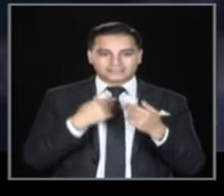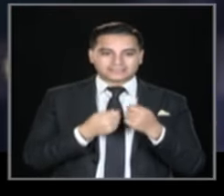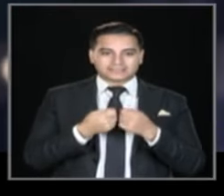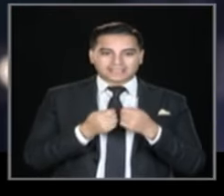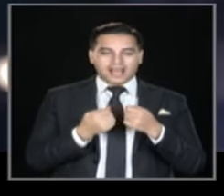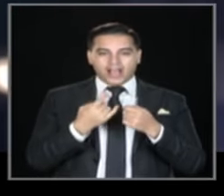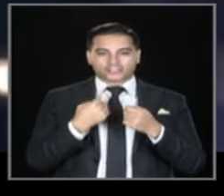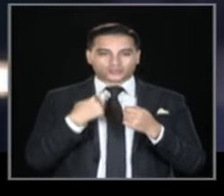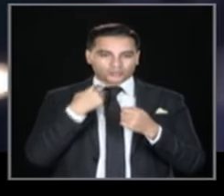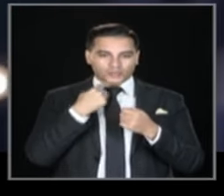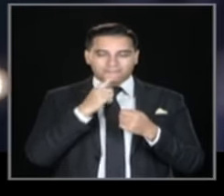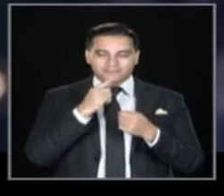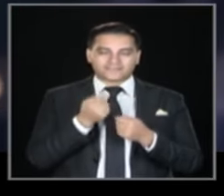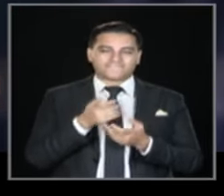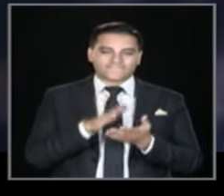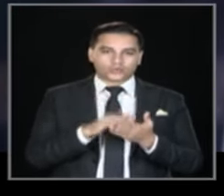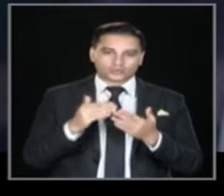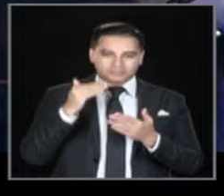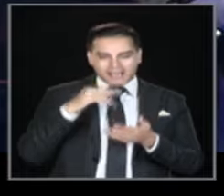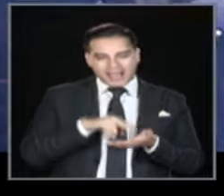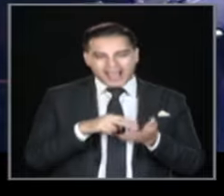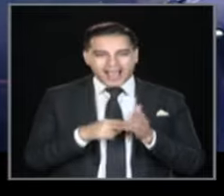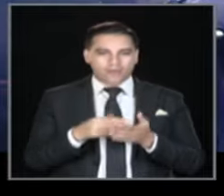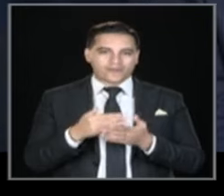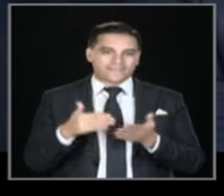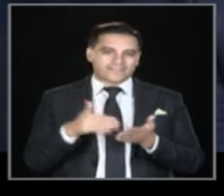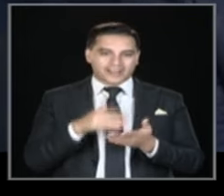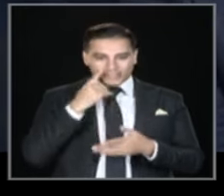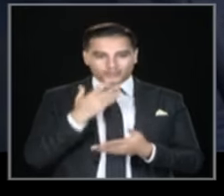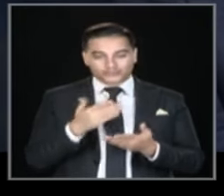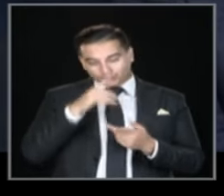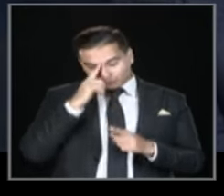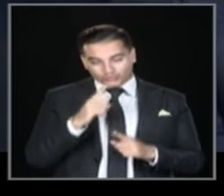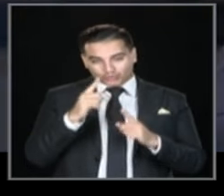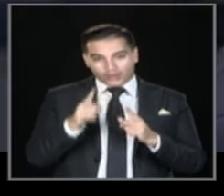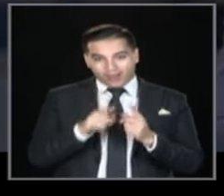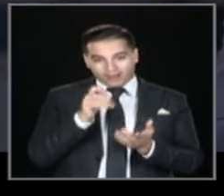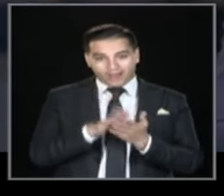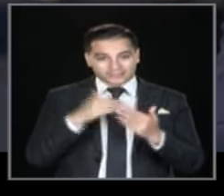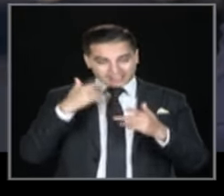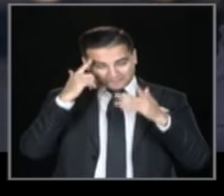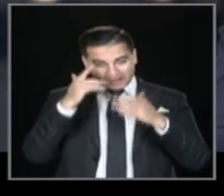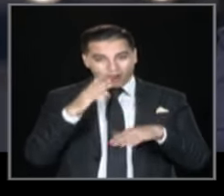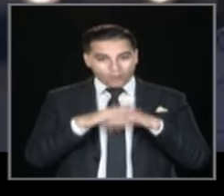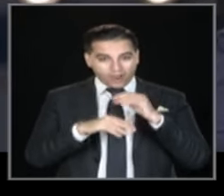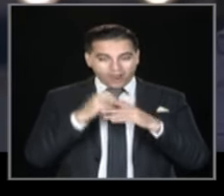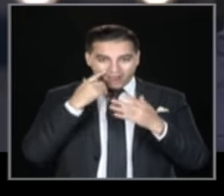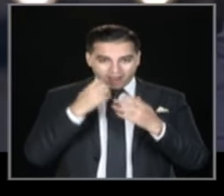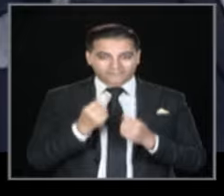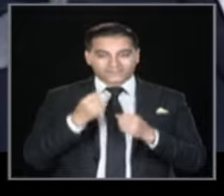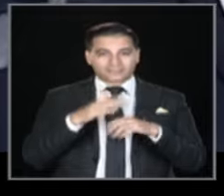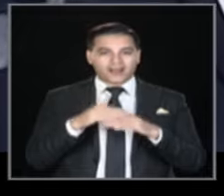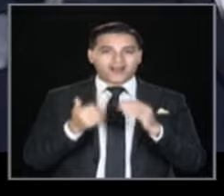في الاول لكن لسه لسه الفرصه قائمه حتى لو كانت ضعيفه ان شاء الله اركز في عجله الحظ واقدر احافظ على لقب افضل لاعب